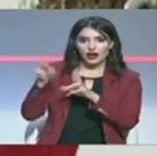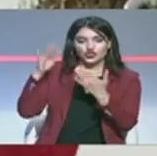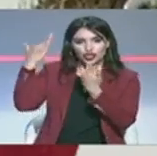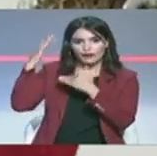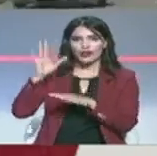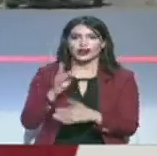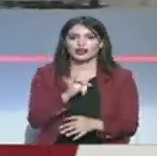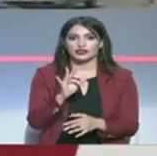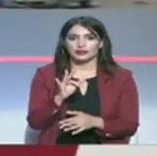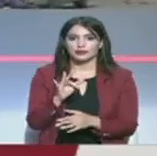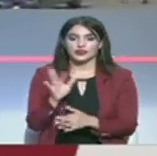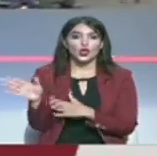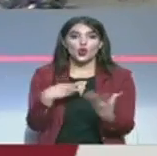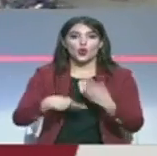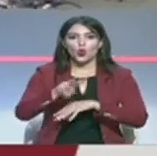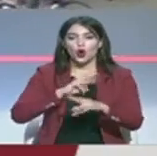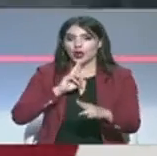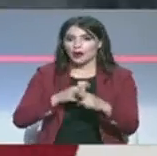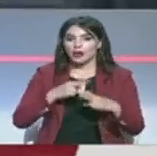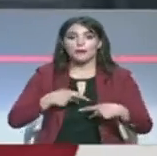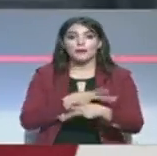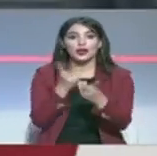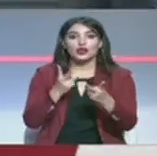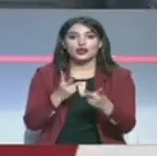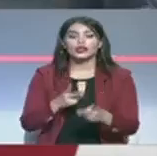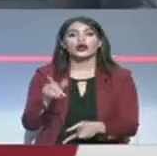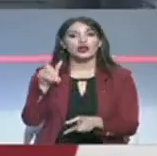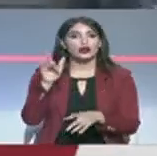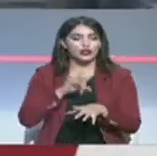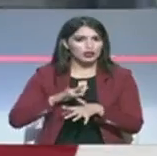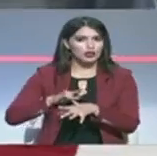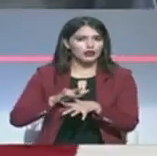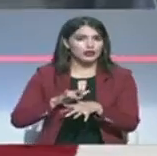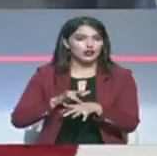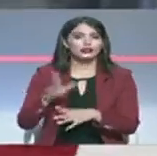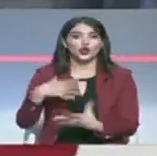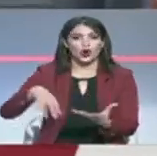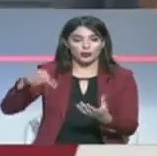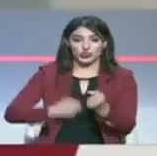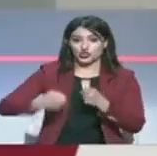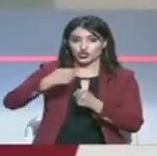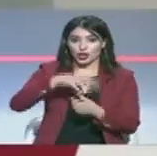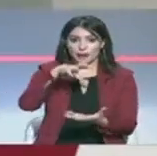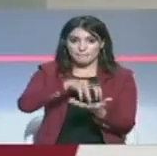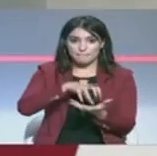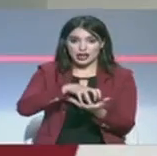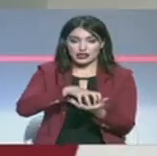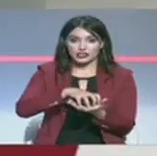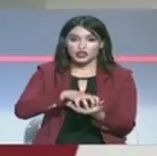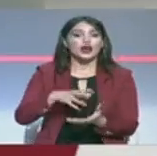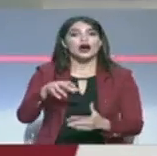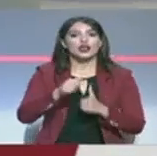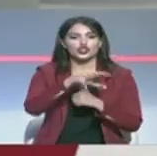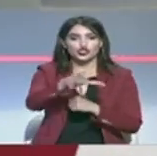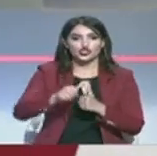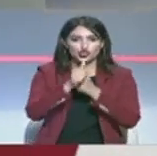فرنسا. وفي ولاية صفاقس تم الإعلان عن أحداث في قادم الأيام مركز جهوي جديد لمرضى فيروس كورونا